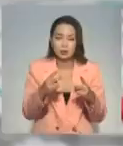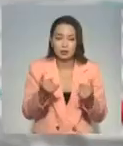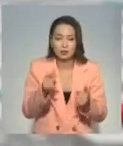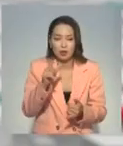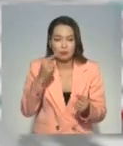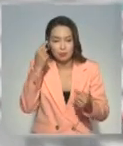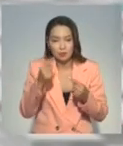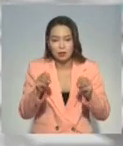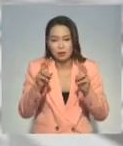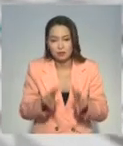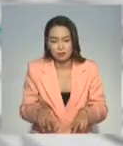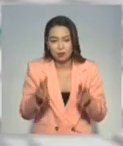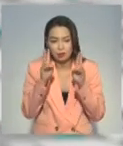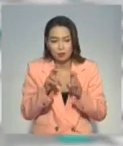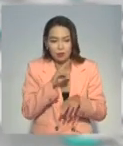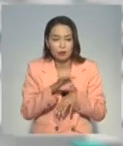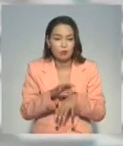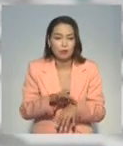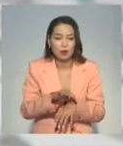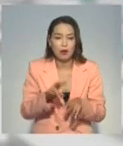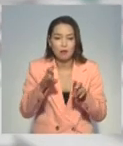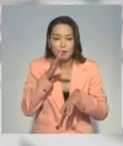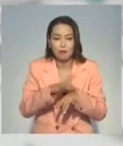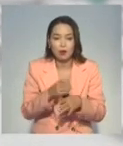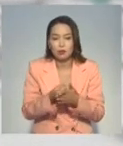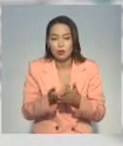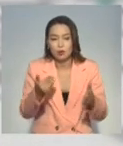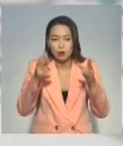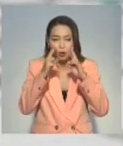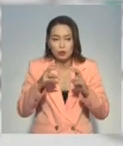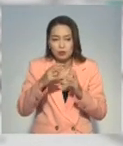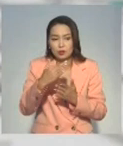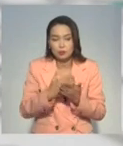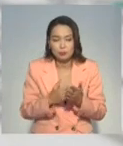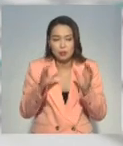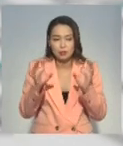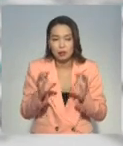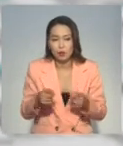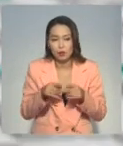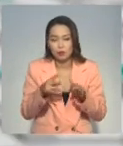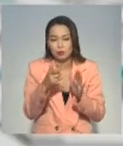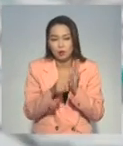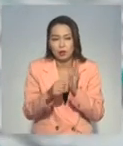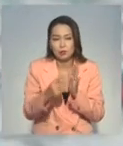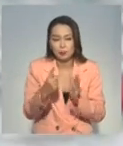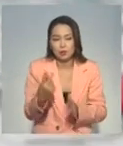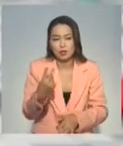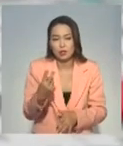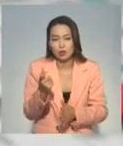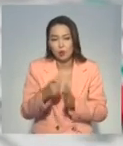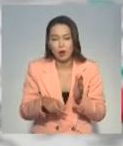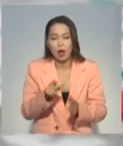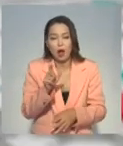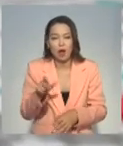жатыр. Аталған факт сотқа дейінгі тергеудің бірыңғай тізіміне Қылмыстық кодекстің 261 бабы 2-ші бөлігі адамды кепілге алу бойынша